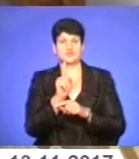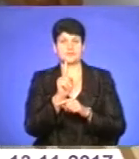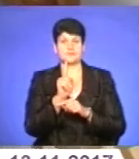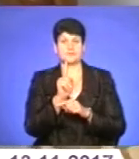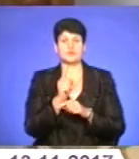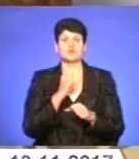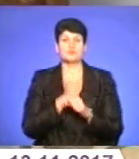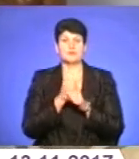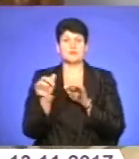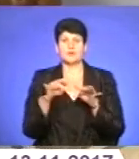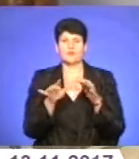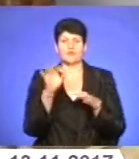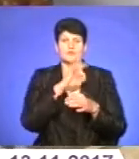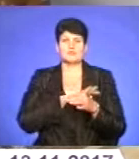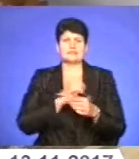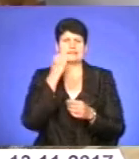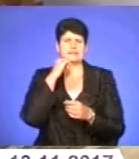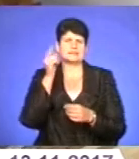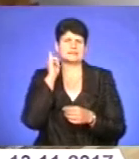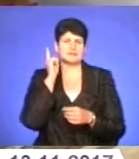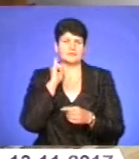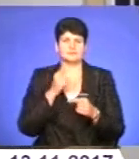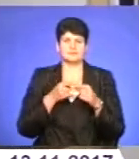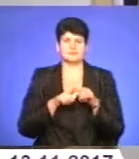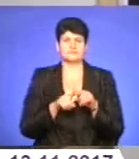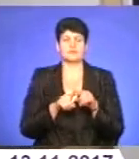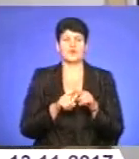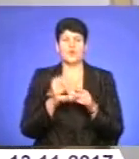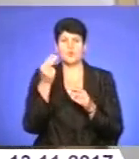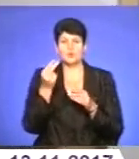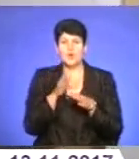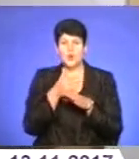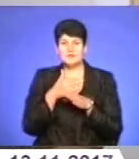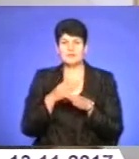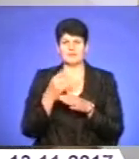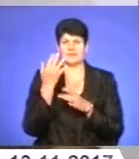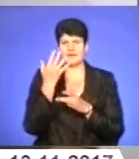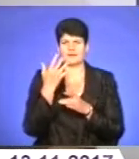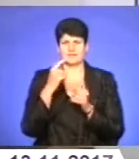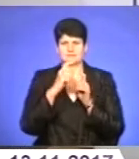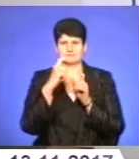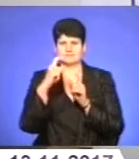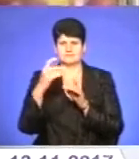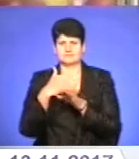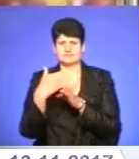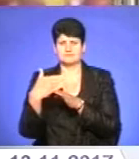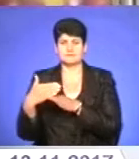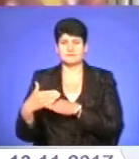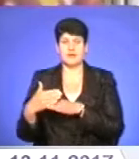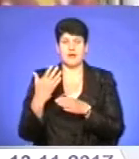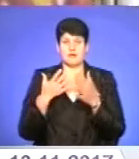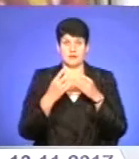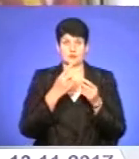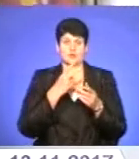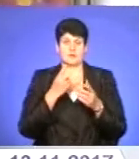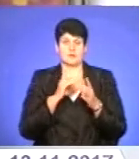ілюзію руху, скульптор використав старовинну технологію мотографу. Художник розділив картину на декілька кадрів. Зображення статичне, однак, якщо